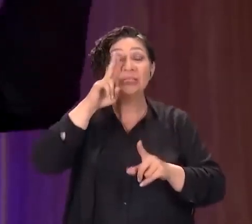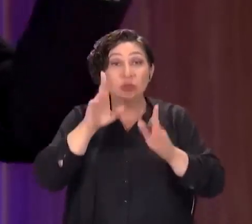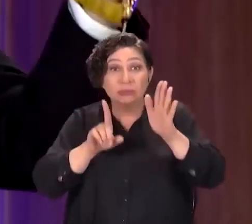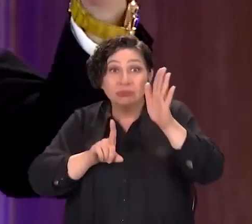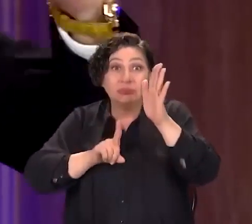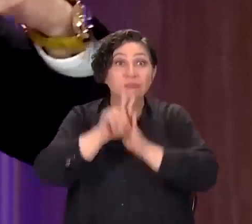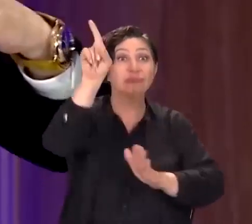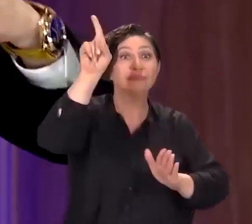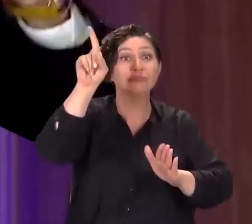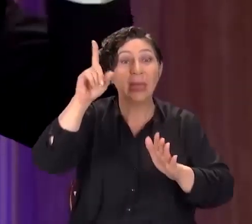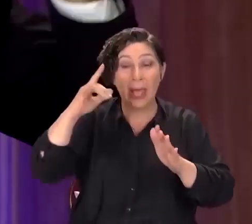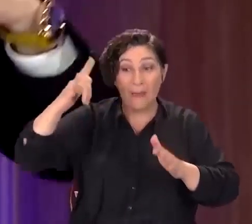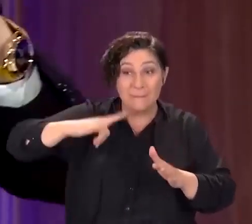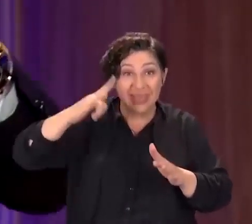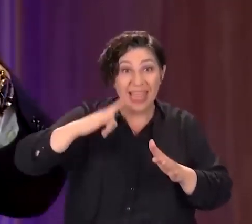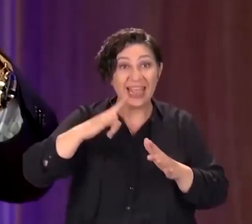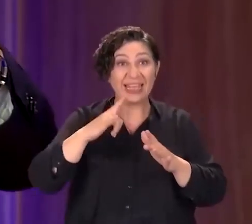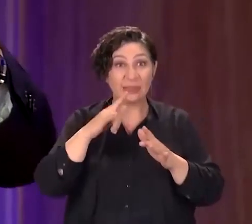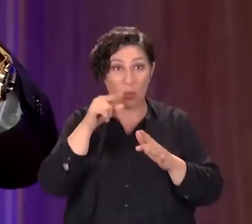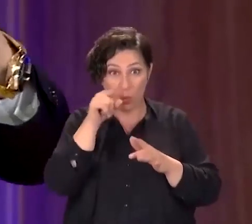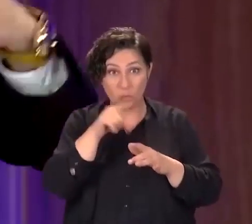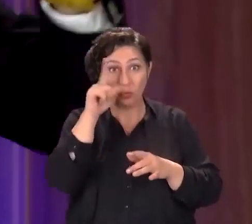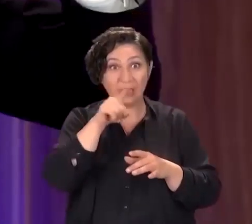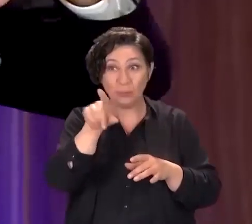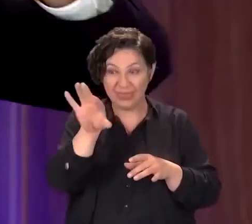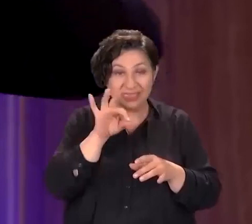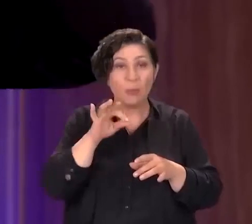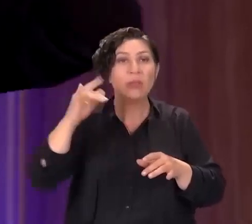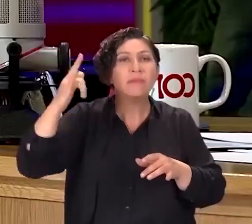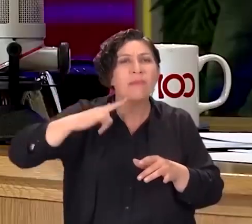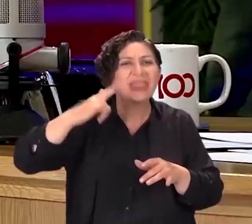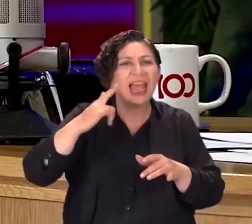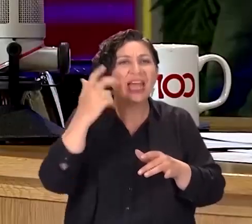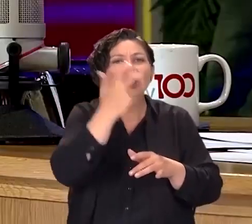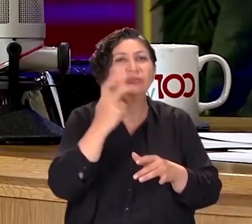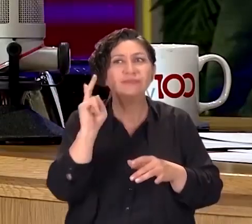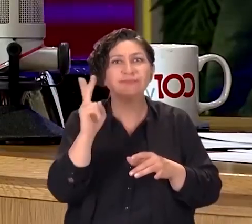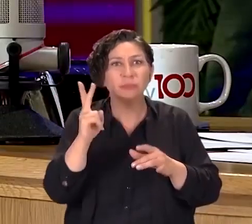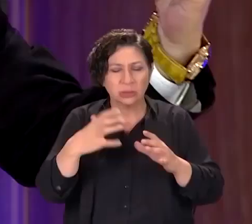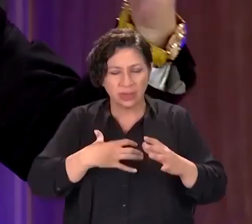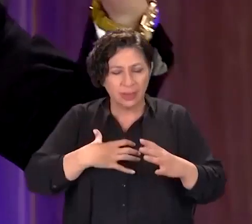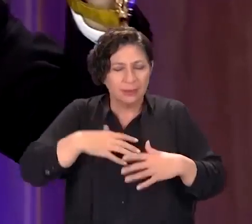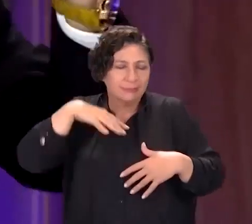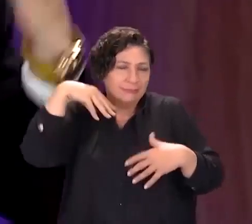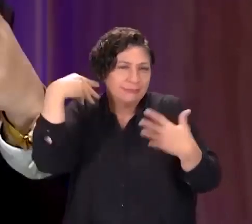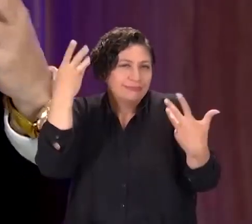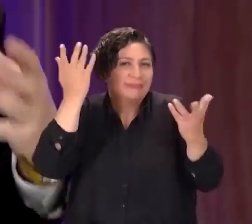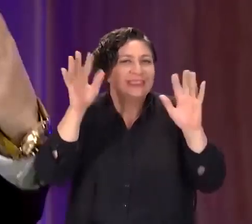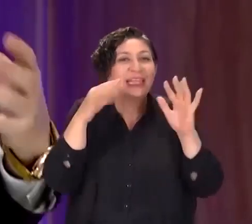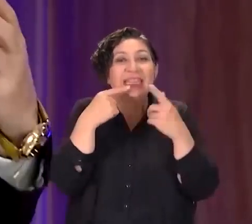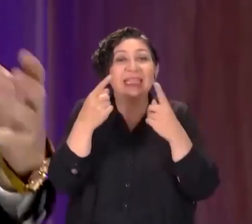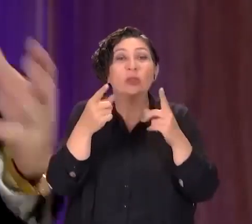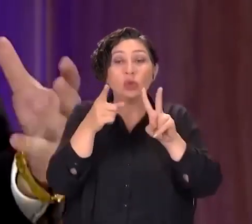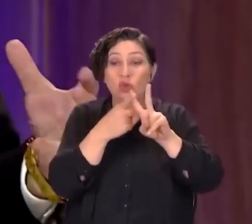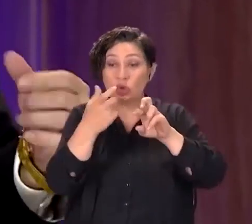Doruk'a çıktı. Metallica şarkısıyla, o yüzden bunu seçtim. Metallica şarkısıyla Doruk'a çıktı. Yani dedi